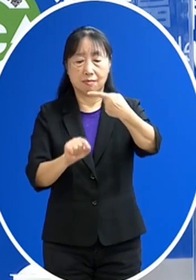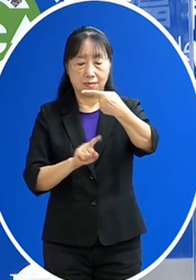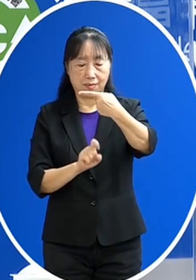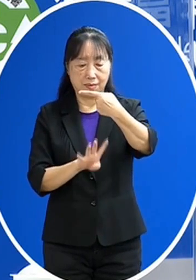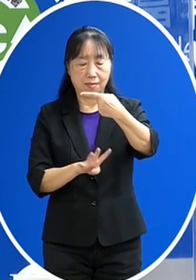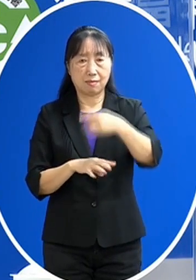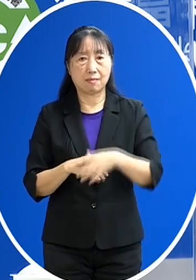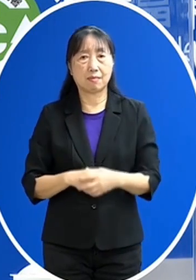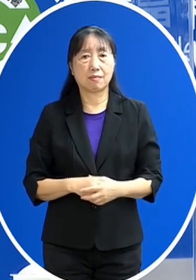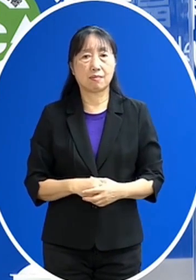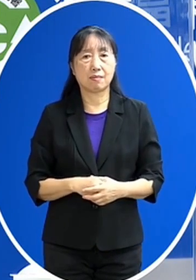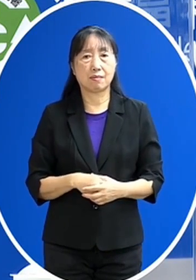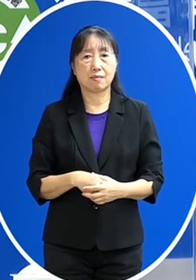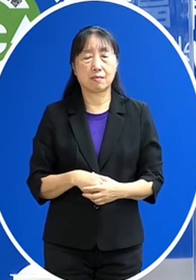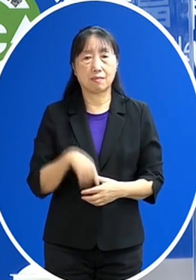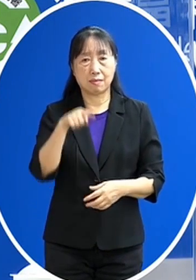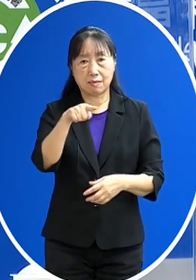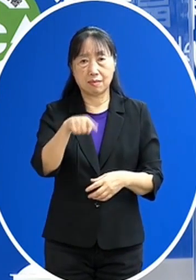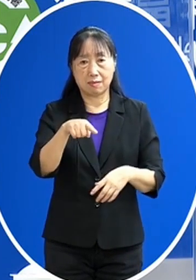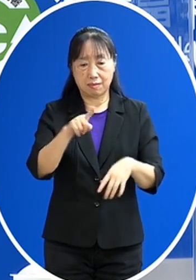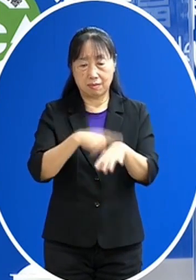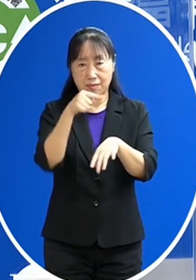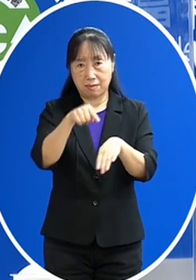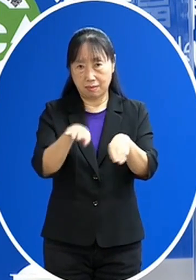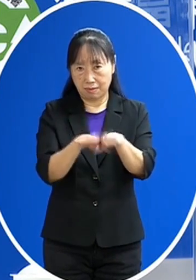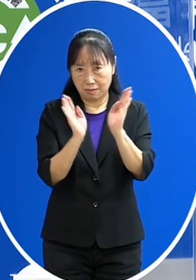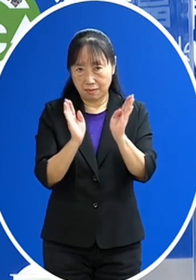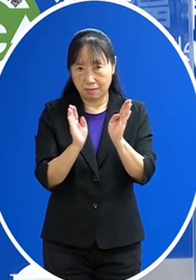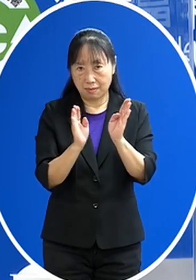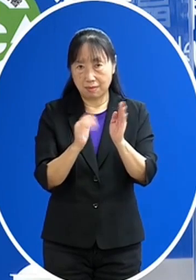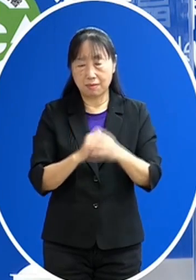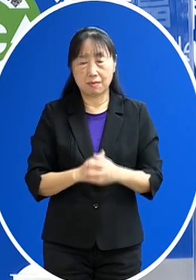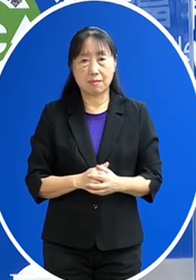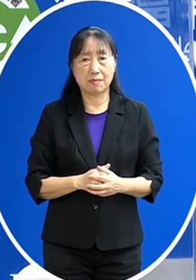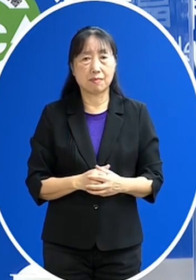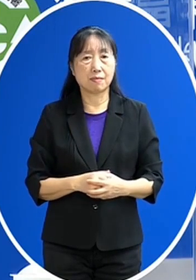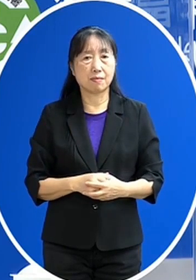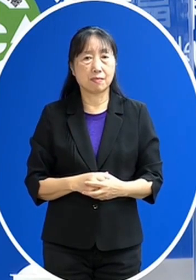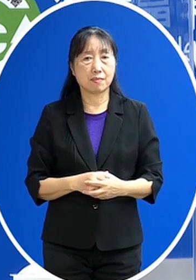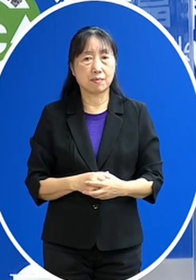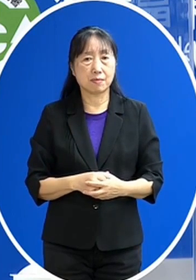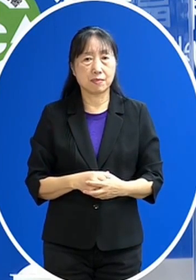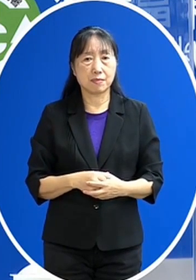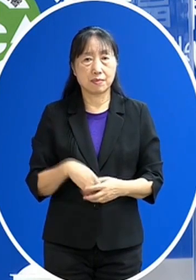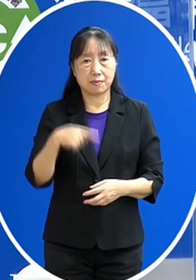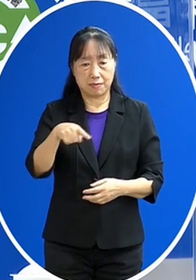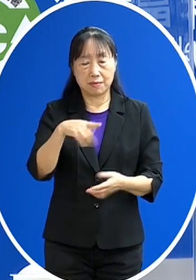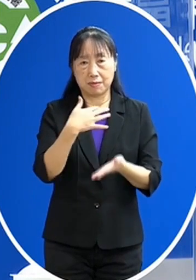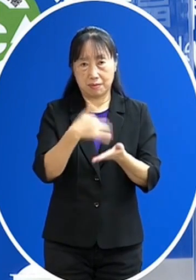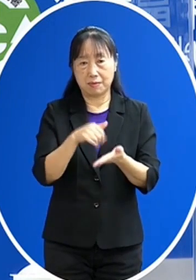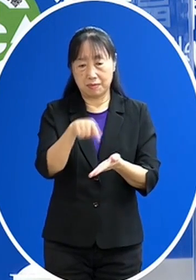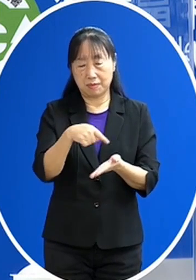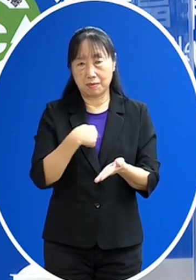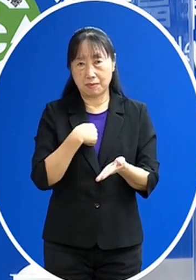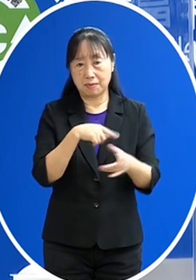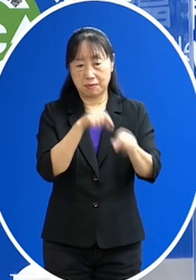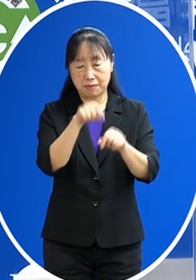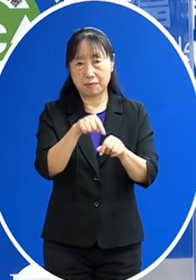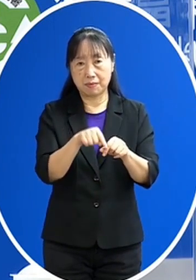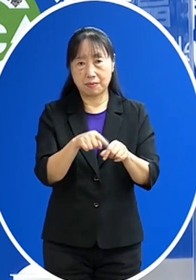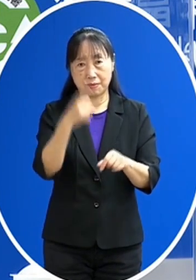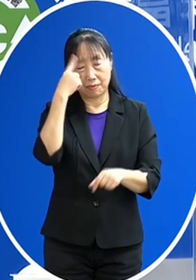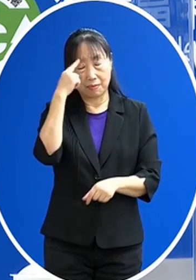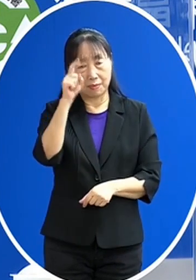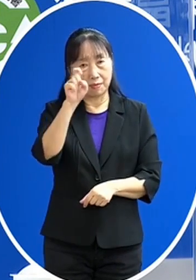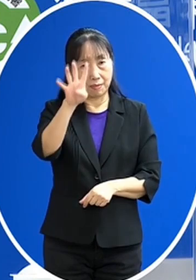2021年1月14日零时起，那以抵台的时间作为我们的标准，那14天内